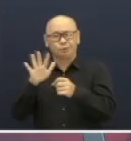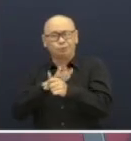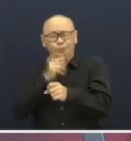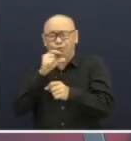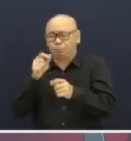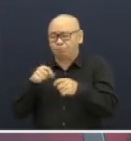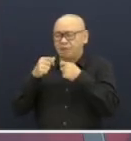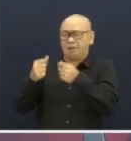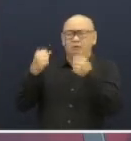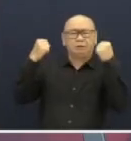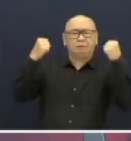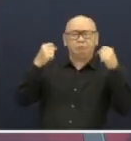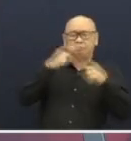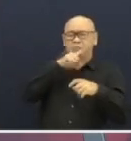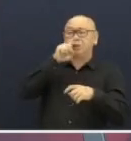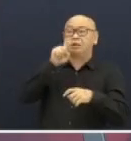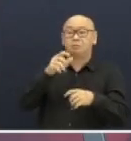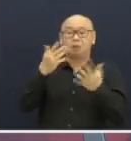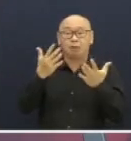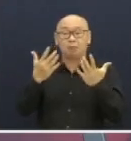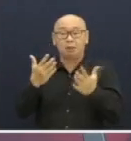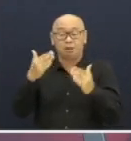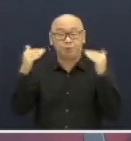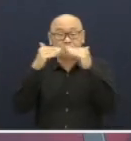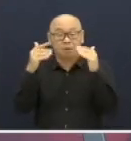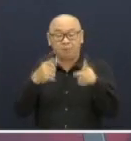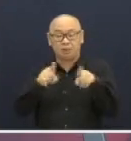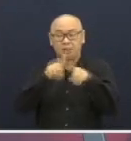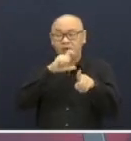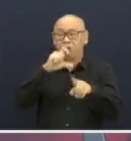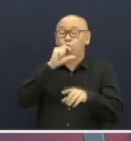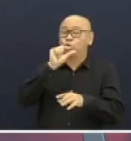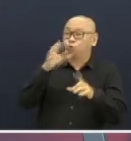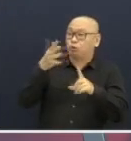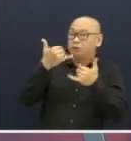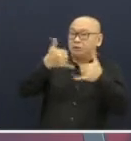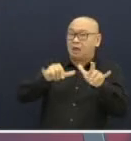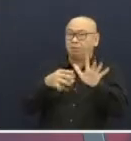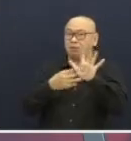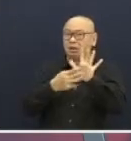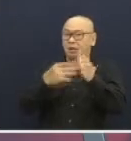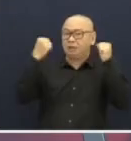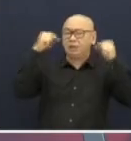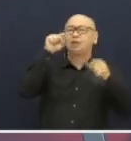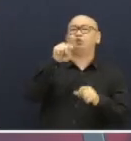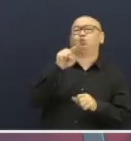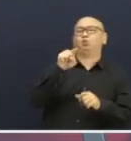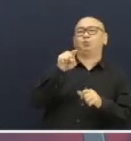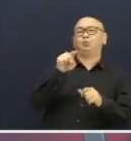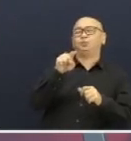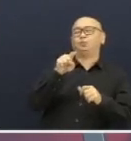membiayai kesehatan. Pertanyaannya, bagaimana kebijakan pasangan calon untuk mengatasi masalah kesehatan tersebut?